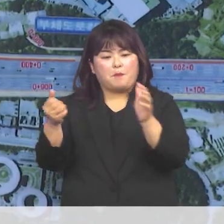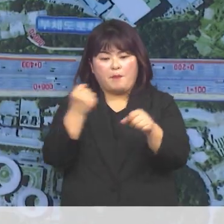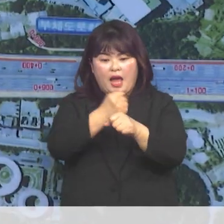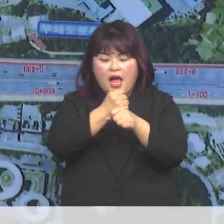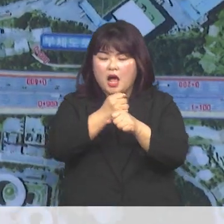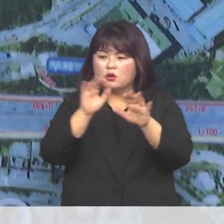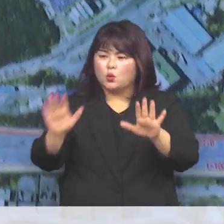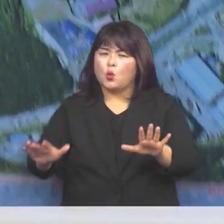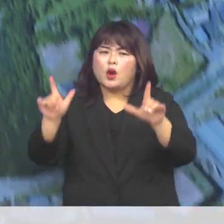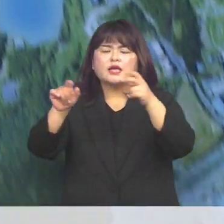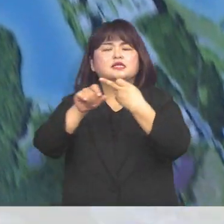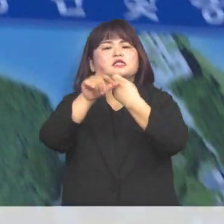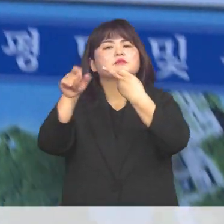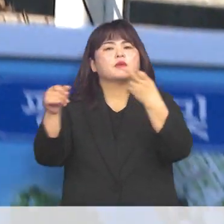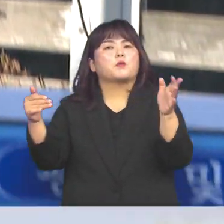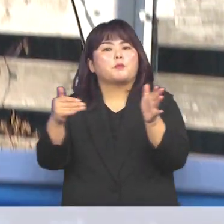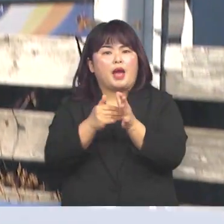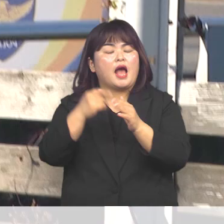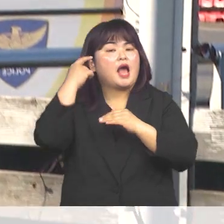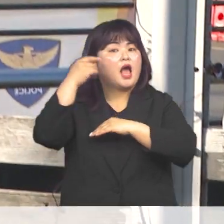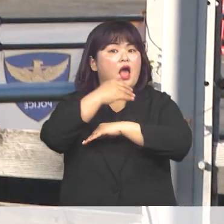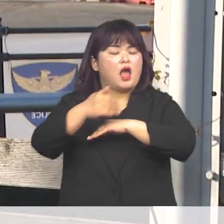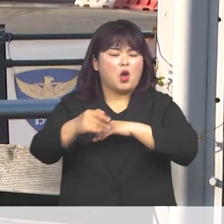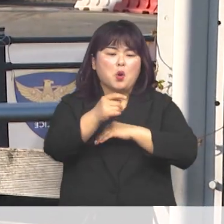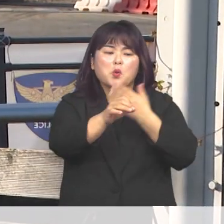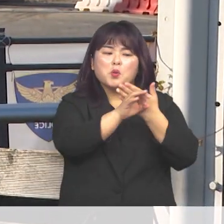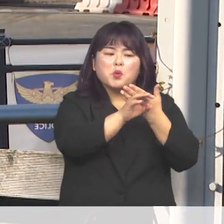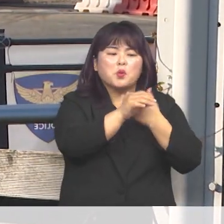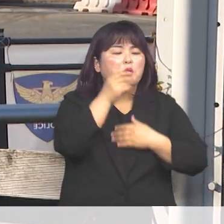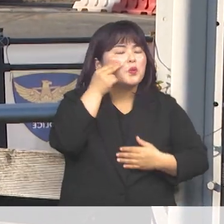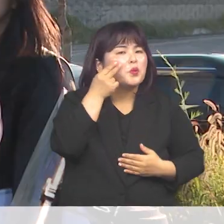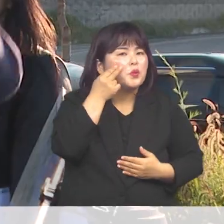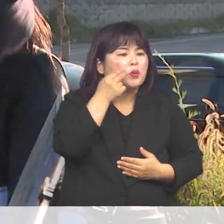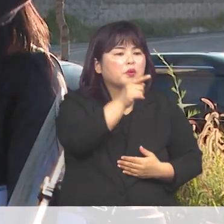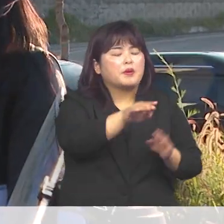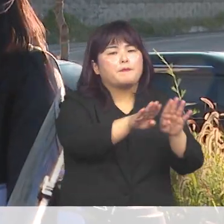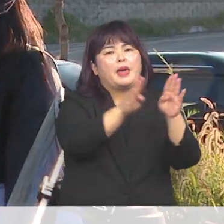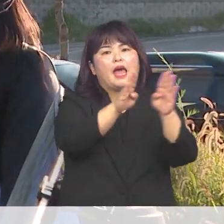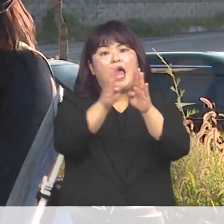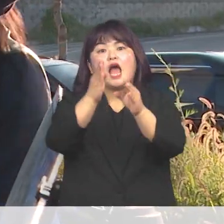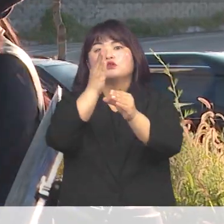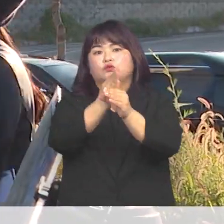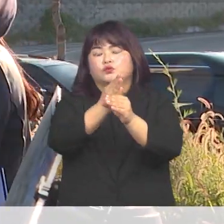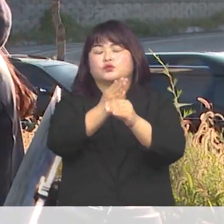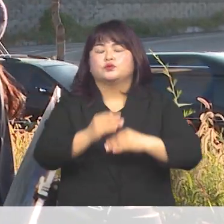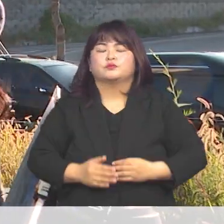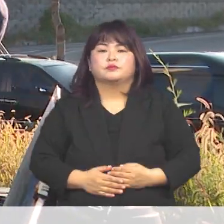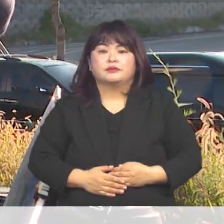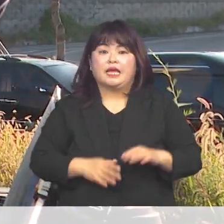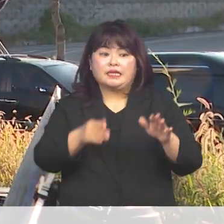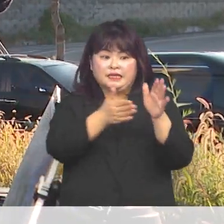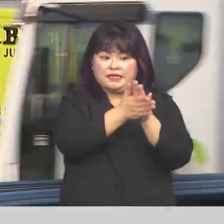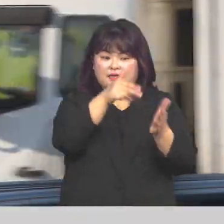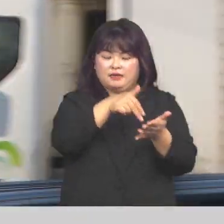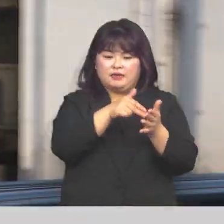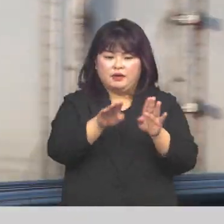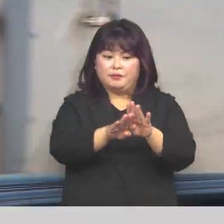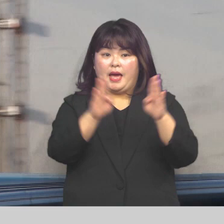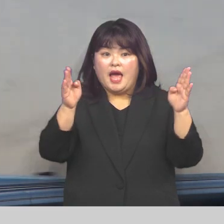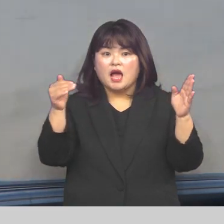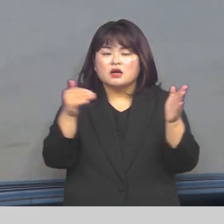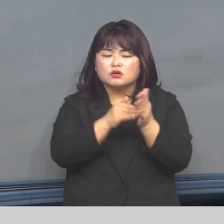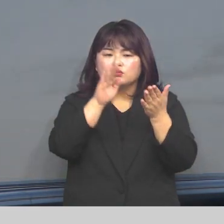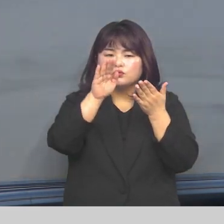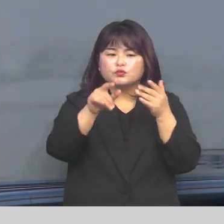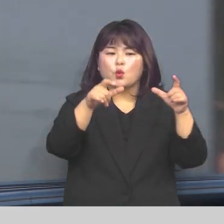준공을 목표로 진행 중으로 일부 램프 구간은 현재 임시 개통된 상황입니다. 시는 공사가 준공되면